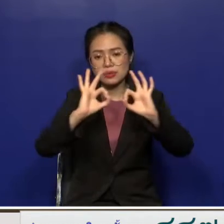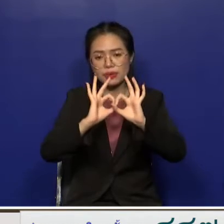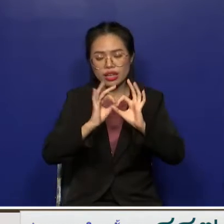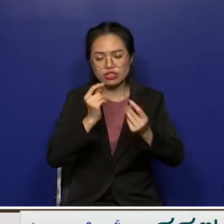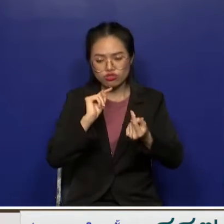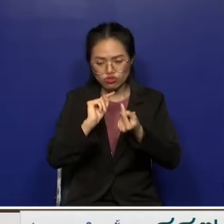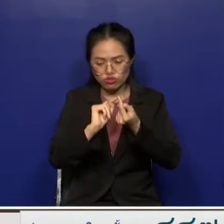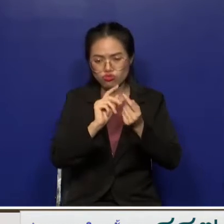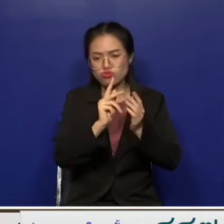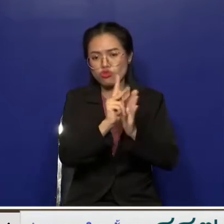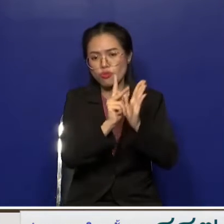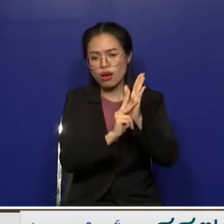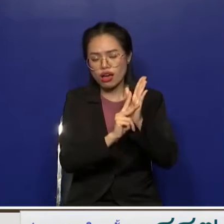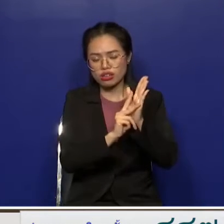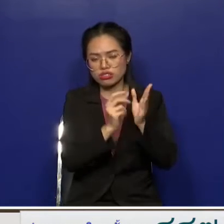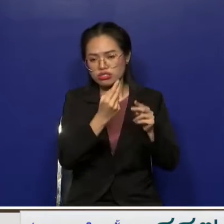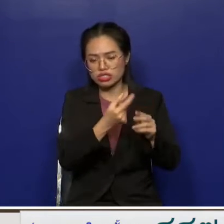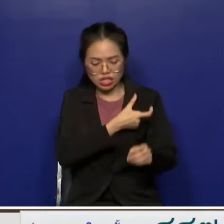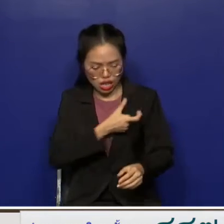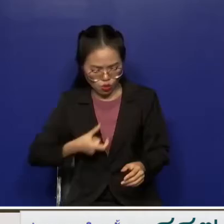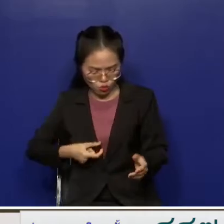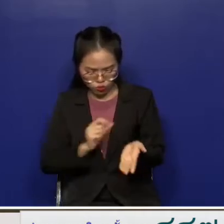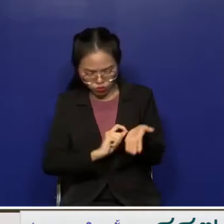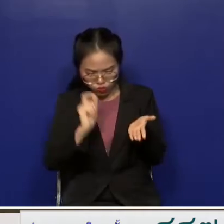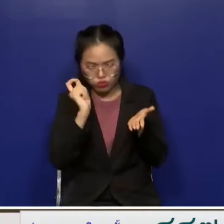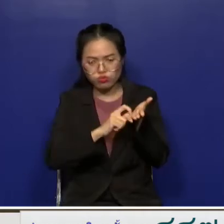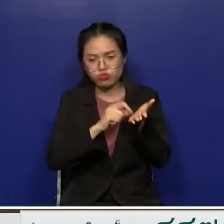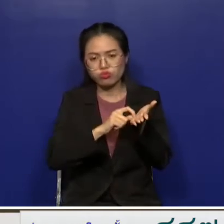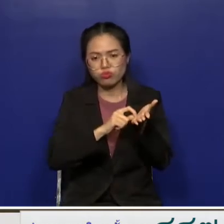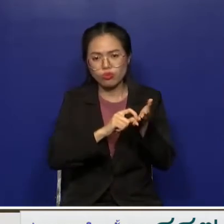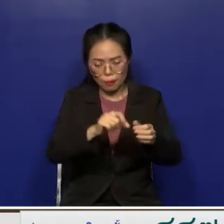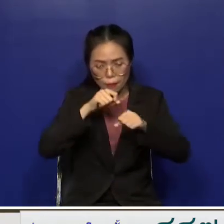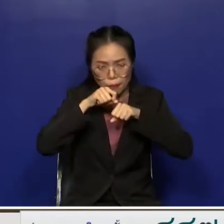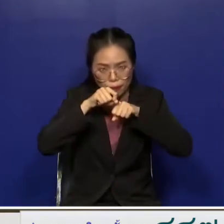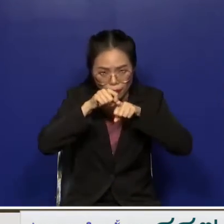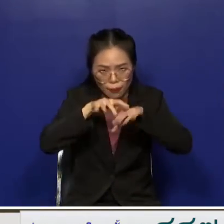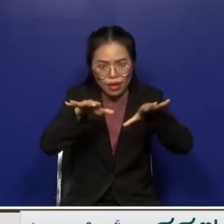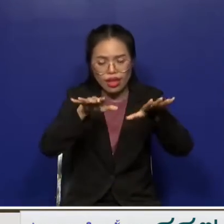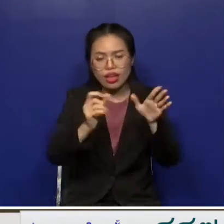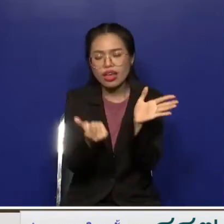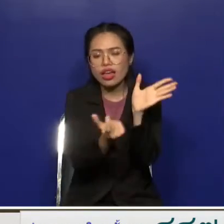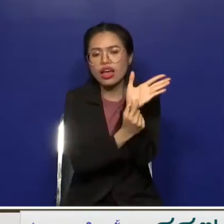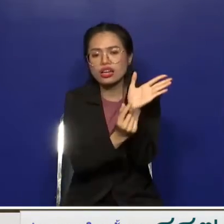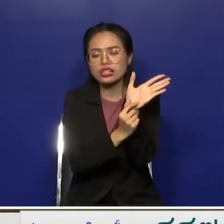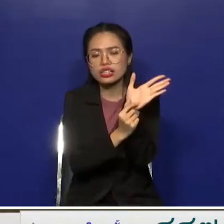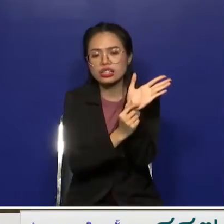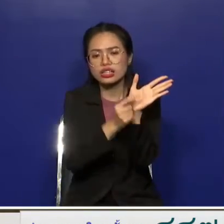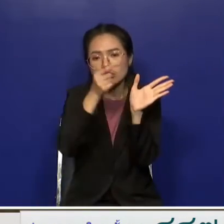ชกิจจานุเบกษามีระเบียบครับท่านประธานครับในราชกิจจานุเบกษาอยู่